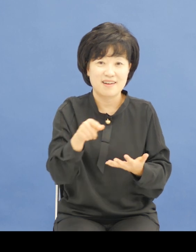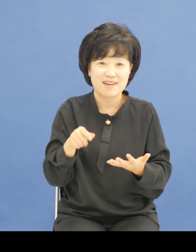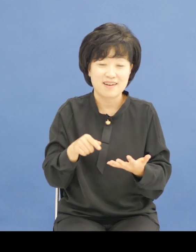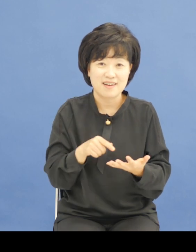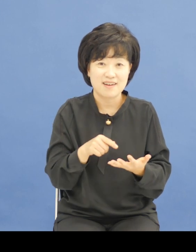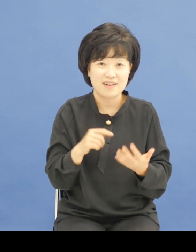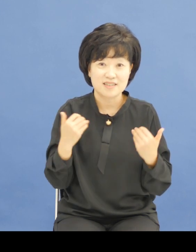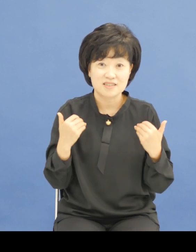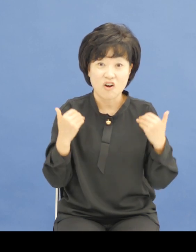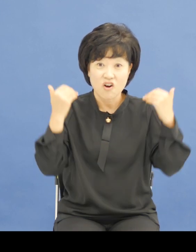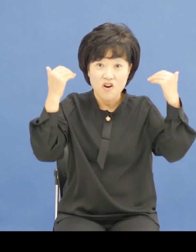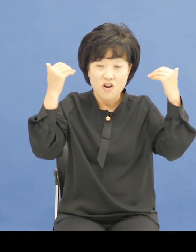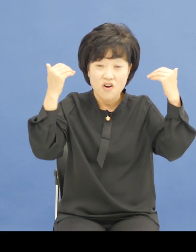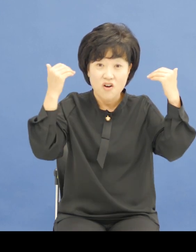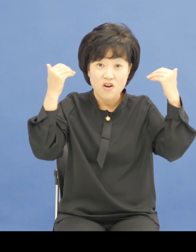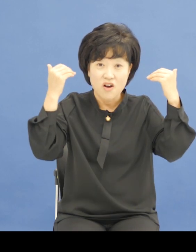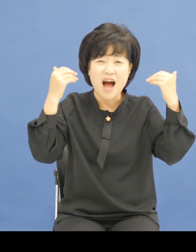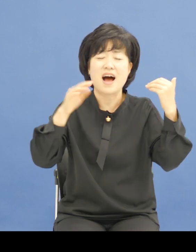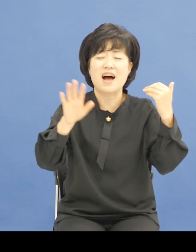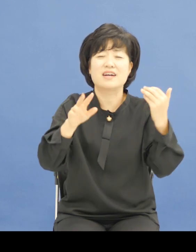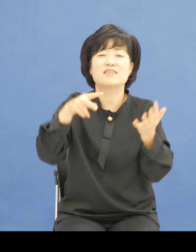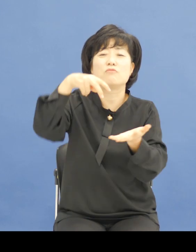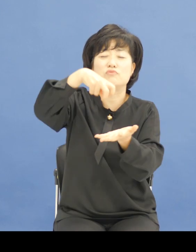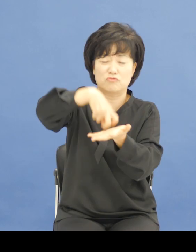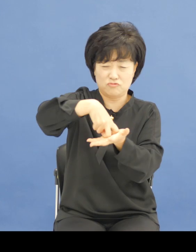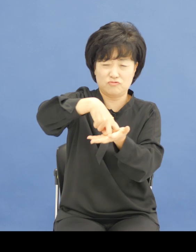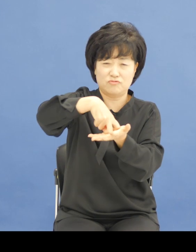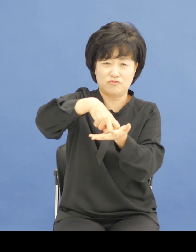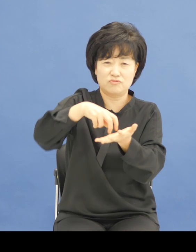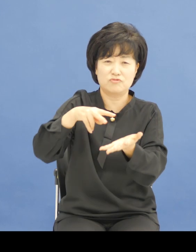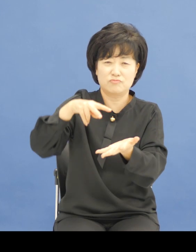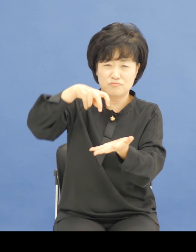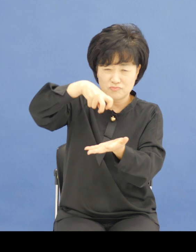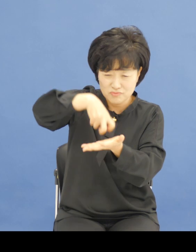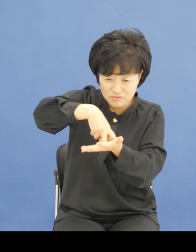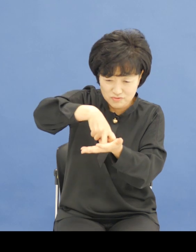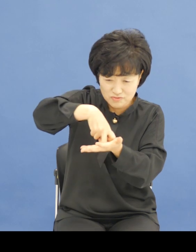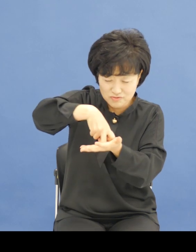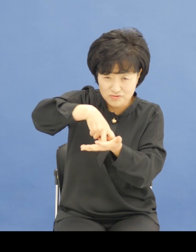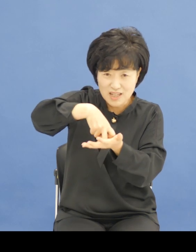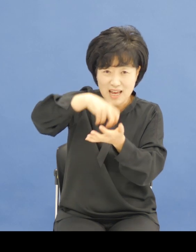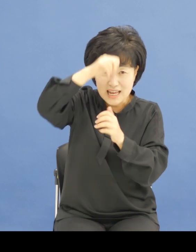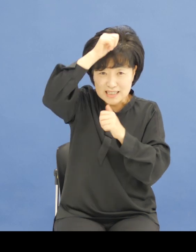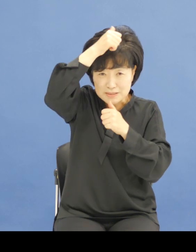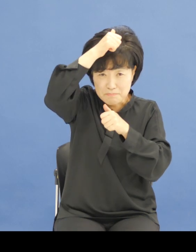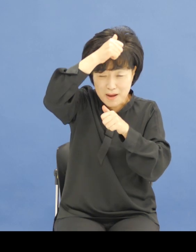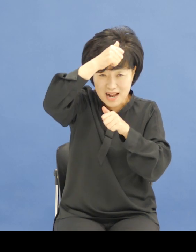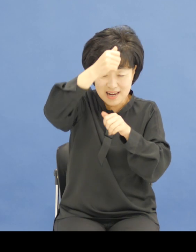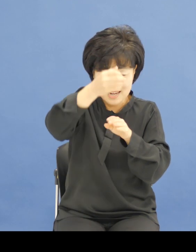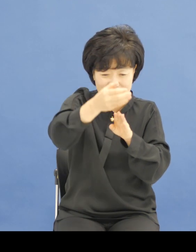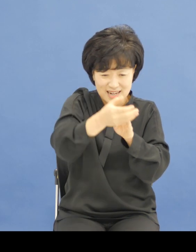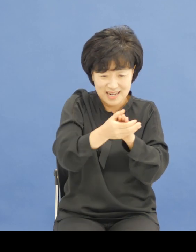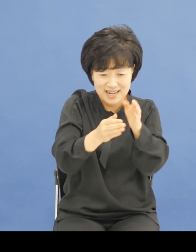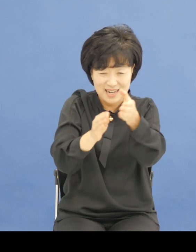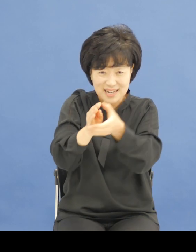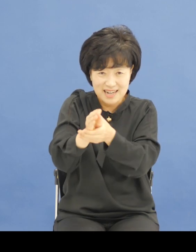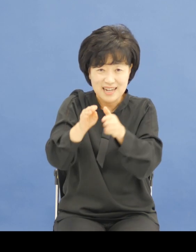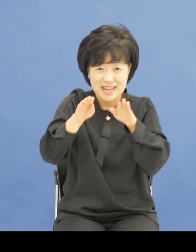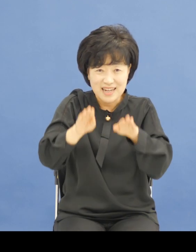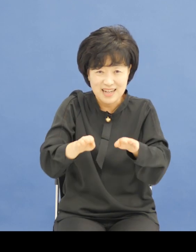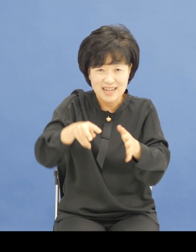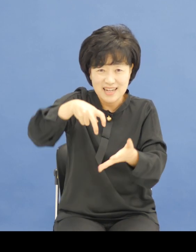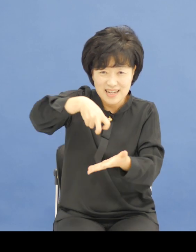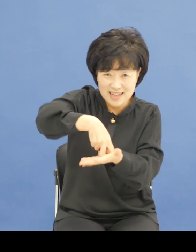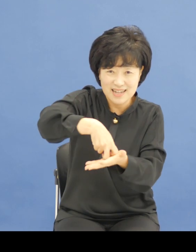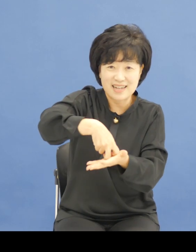거예요? 그렇죠. 예. 아, 그분은 이렇게 무릎 꿇고 앉아서. 아 무릎 꿇고. 그런데 그 쓰리바 위에다가 아. 그 맨